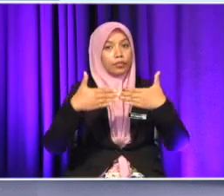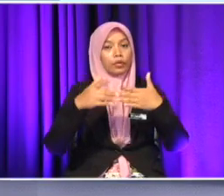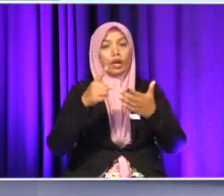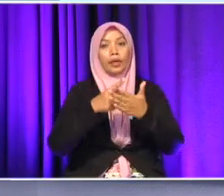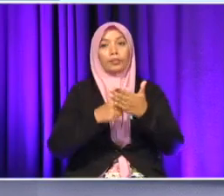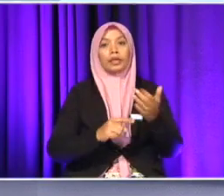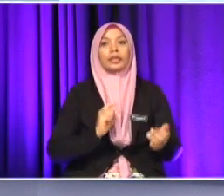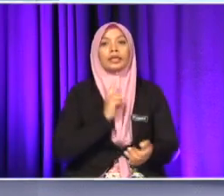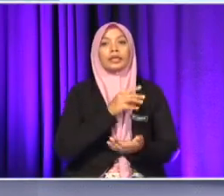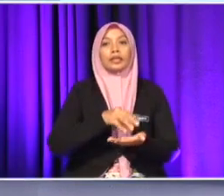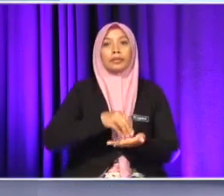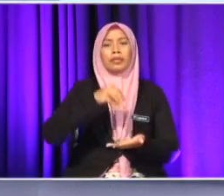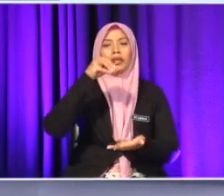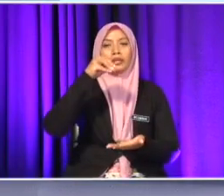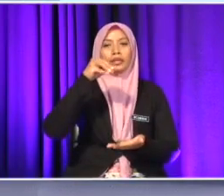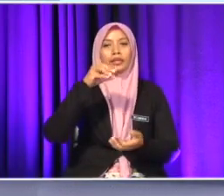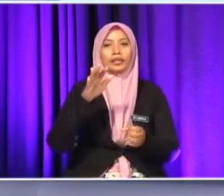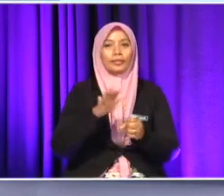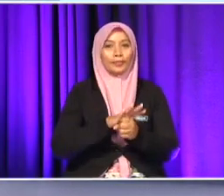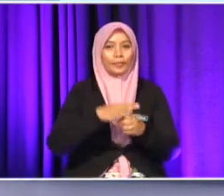pelajaran yang cukup cemilan